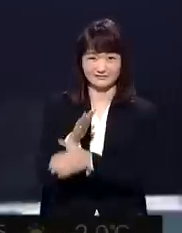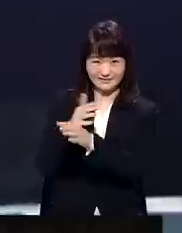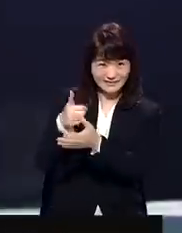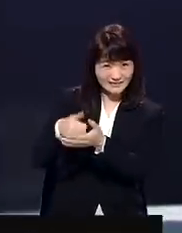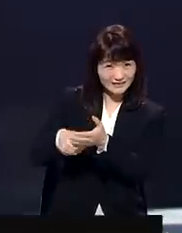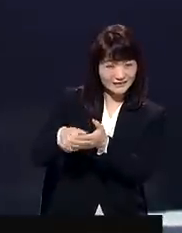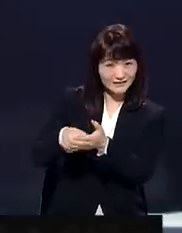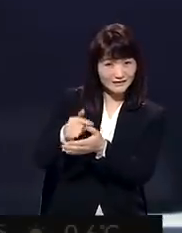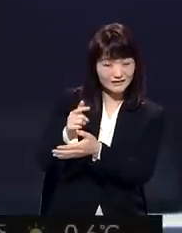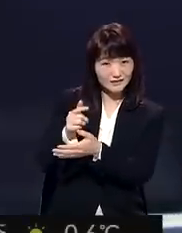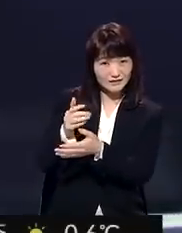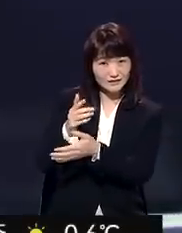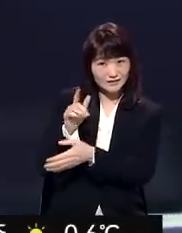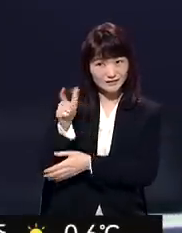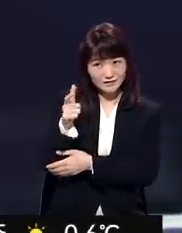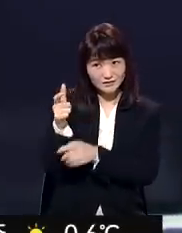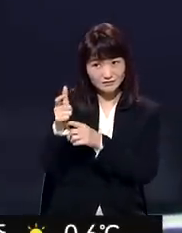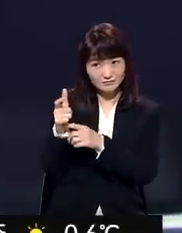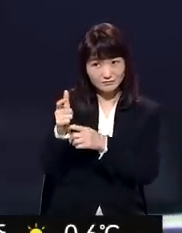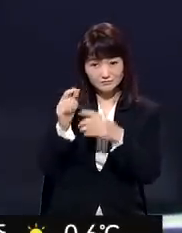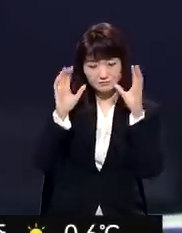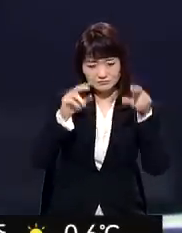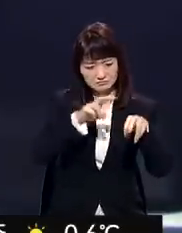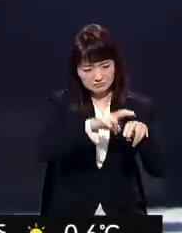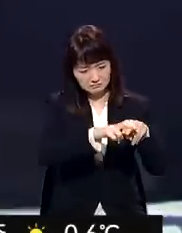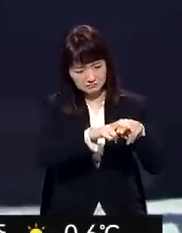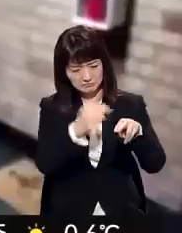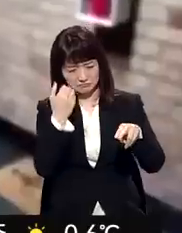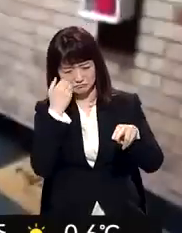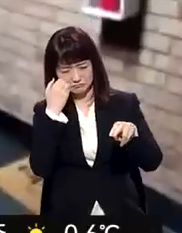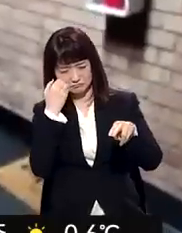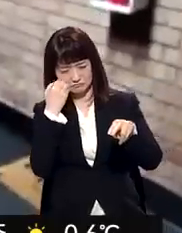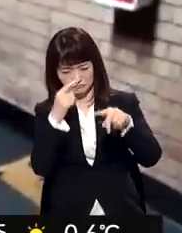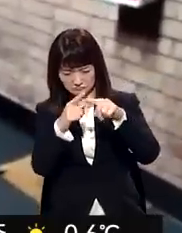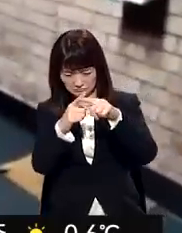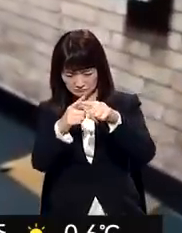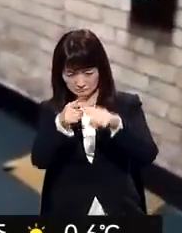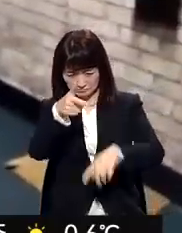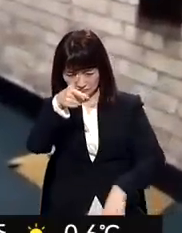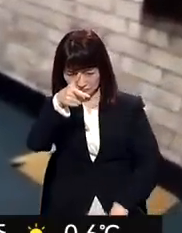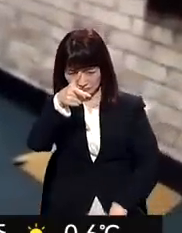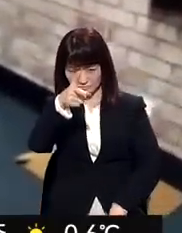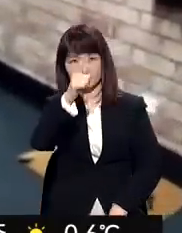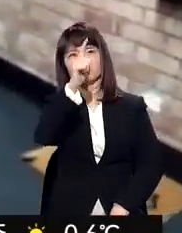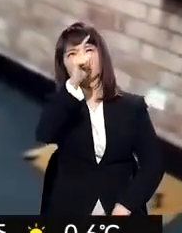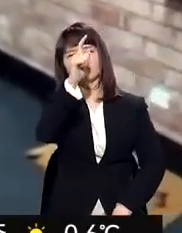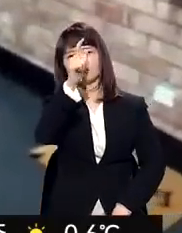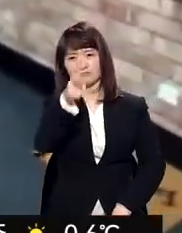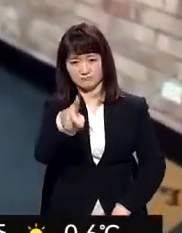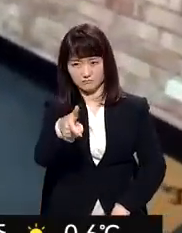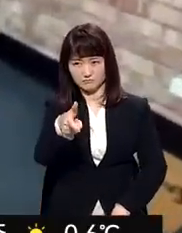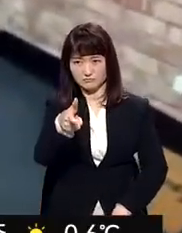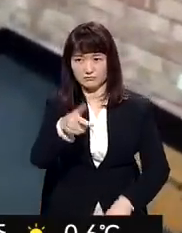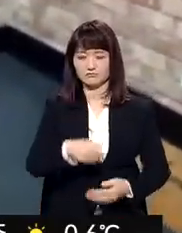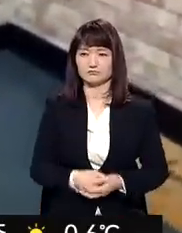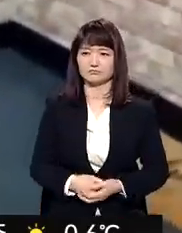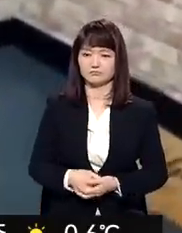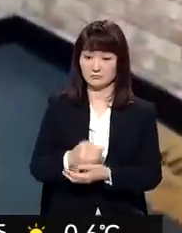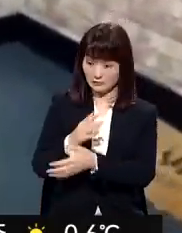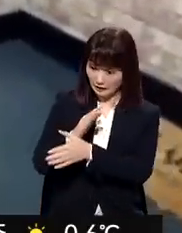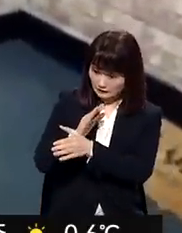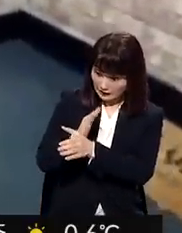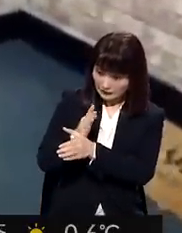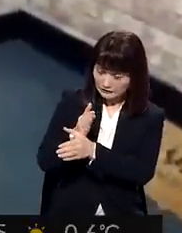장난감 총이겠지 글쎄요이 아이는 계단에 쪼그리고 앉아서 어딘가를 향해서 조준도 하고요 총을 높이 들어도 봅니다 당연히